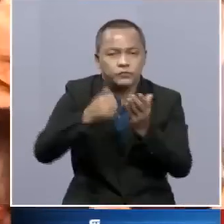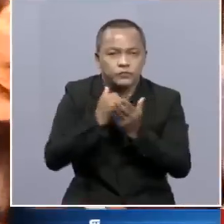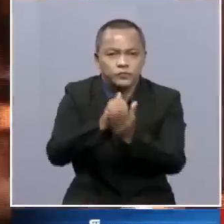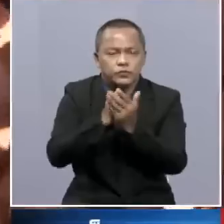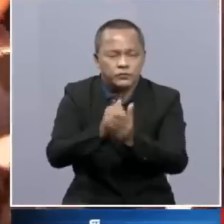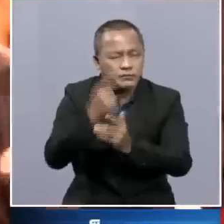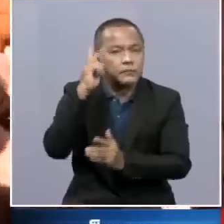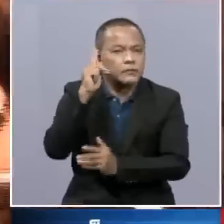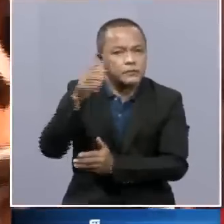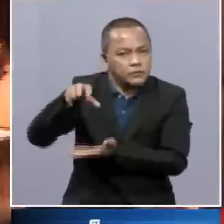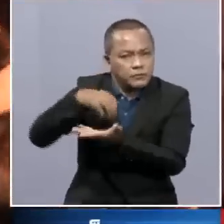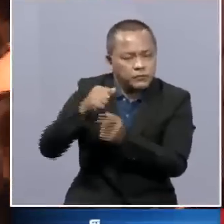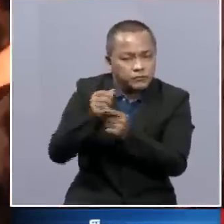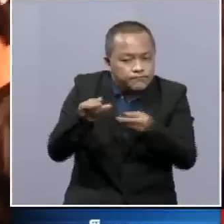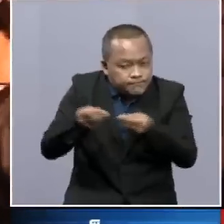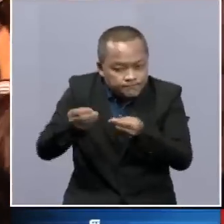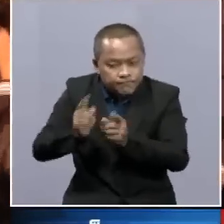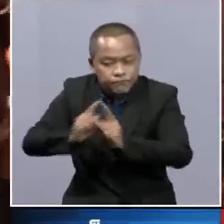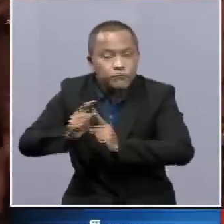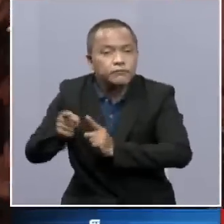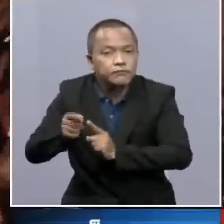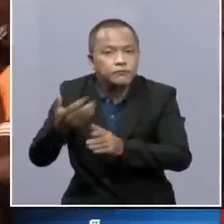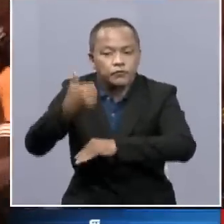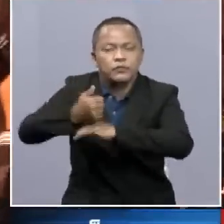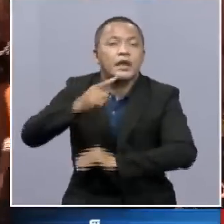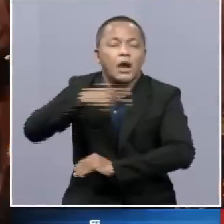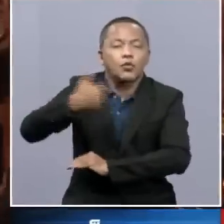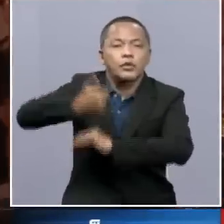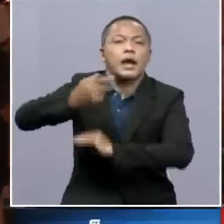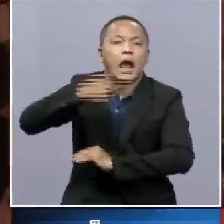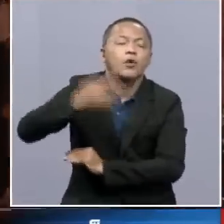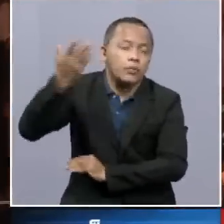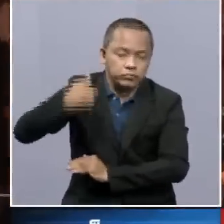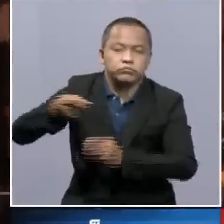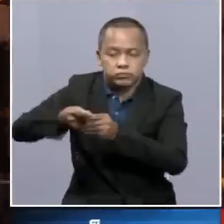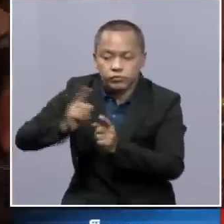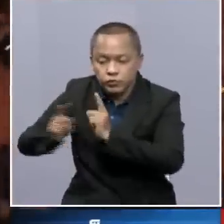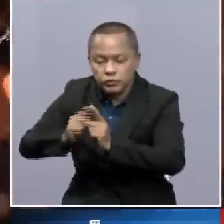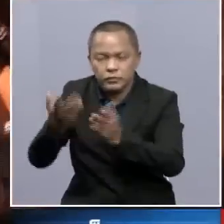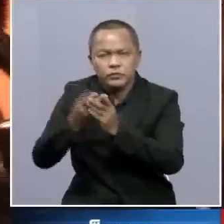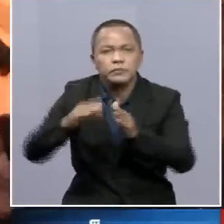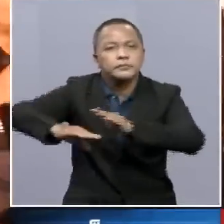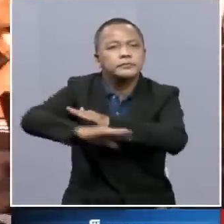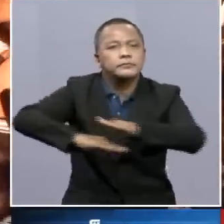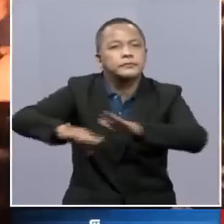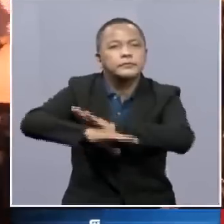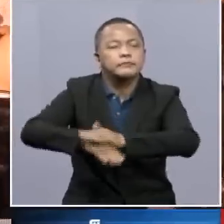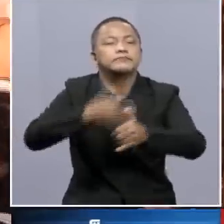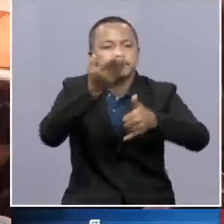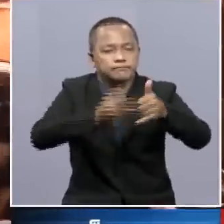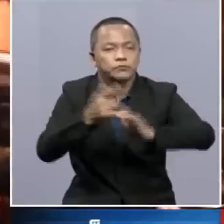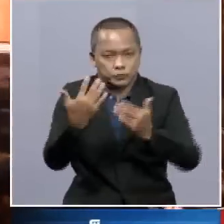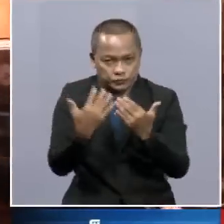ลยมีกระแสข่าวเรื่องของดีลกับพลเอกธรรมรักษ์เจ้านายเก่าที่ว่านี่แหละนะครับทีนี้พื้นเพของพลเอกธรรมรักษ์ครับปั